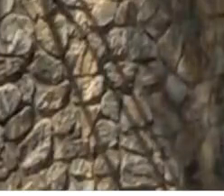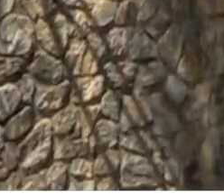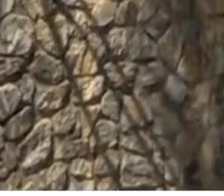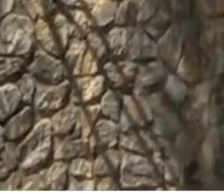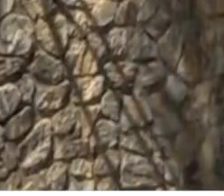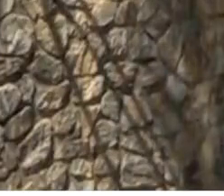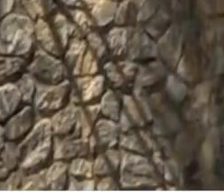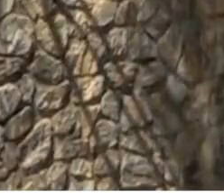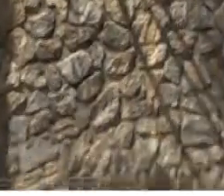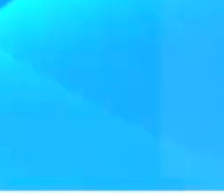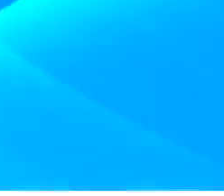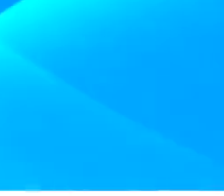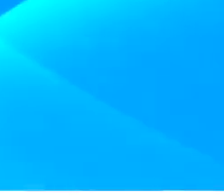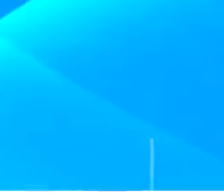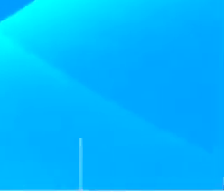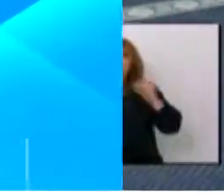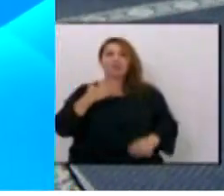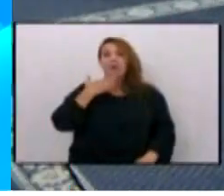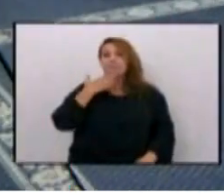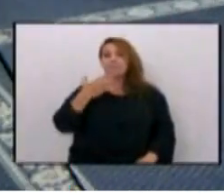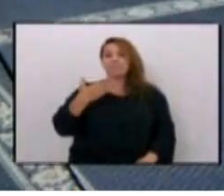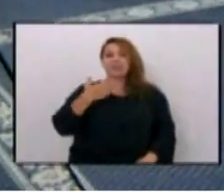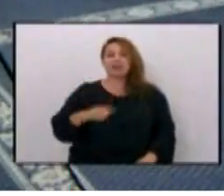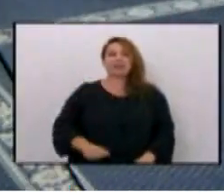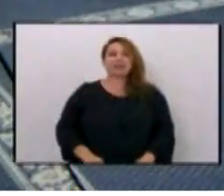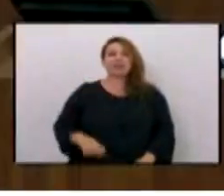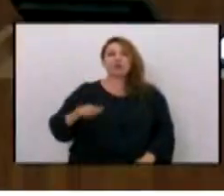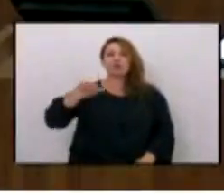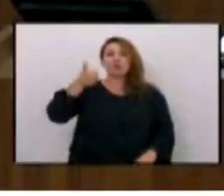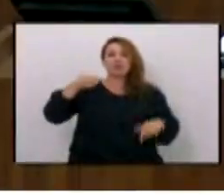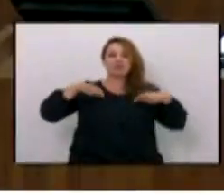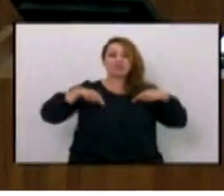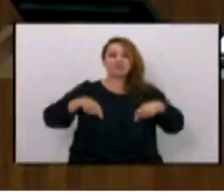طرف لجنة الخبراء. إذن تم تصويت